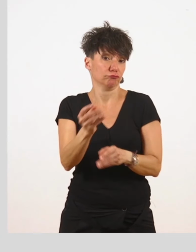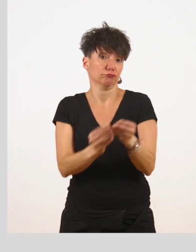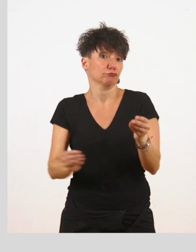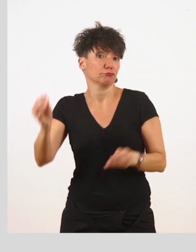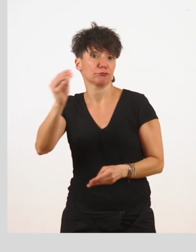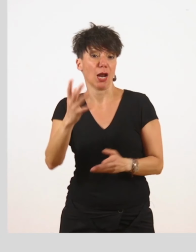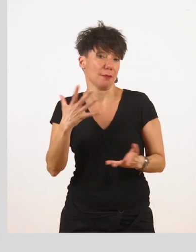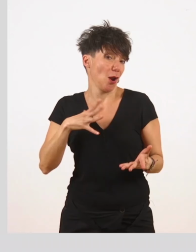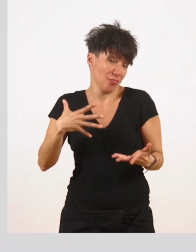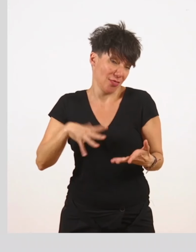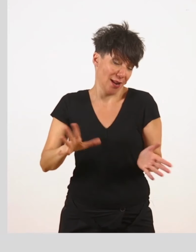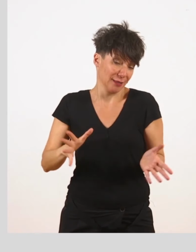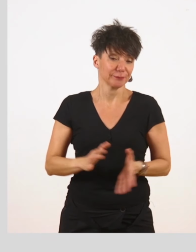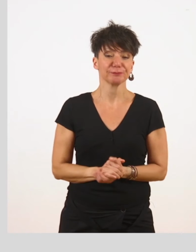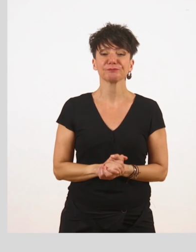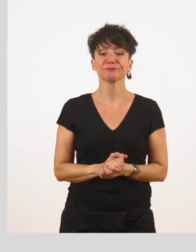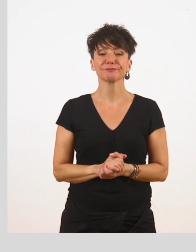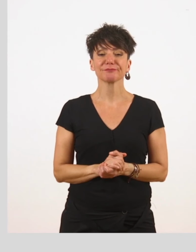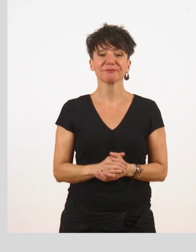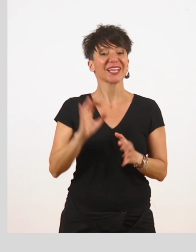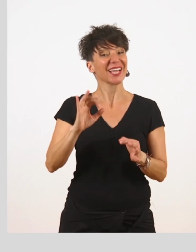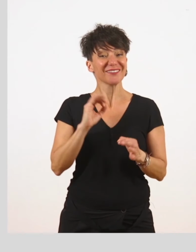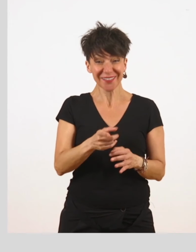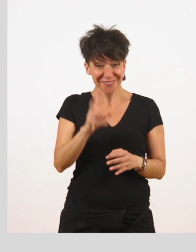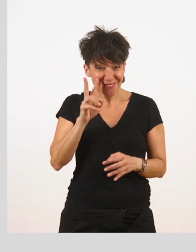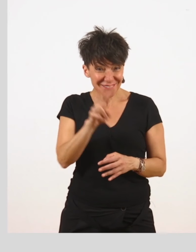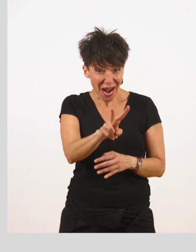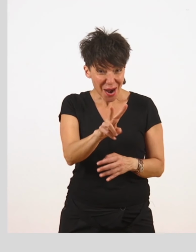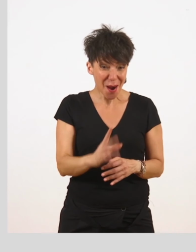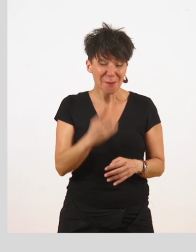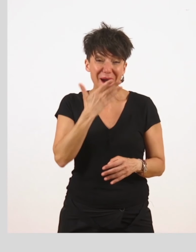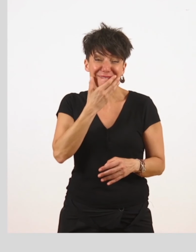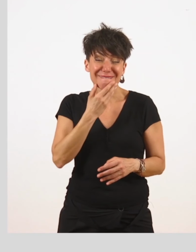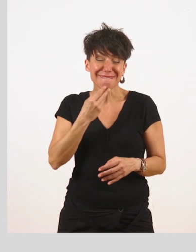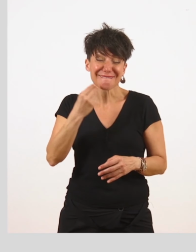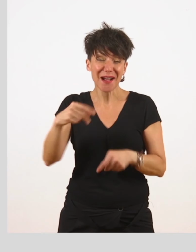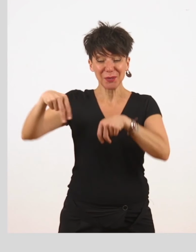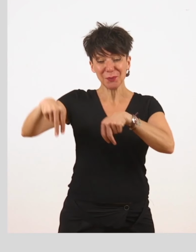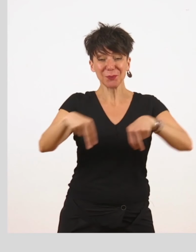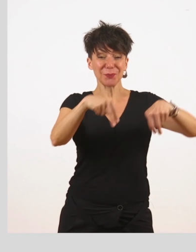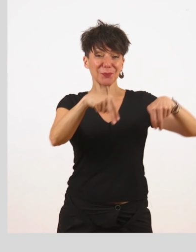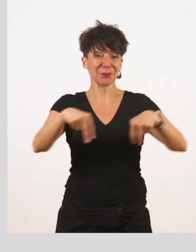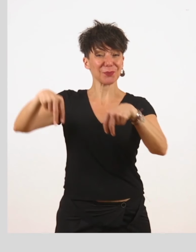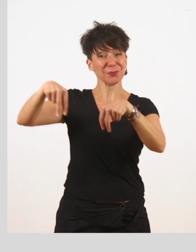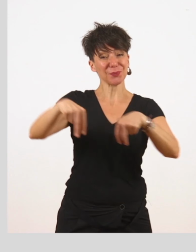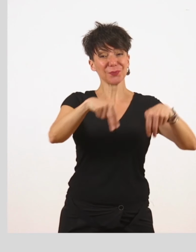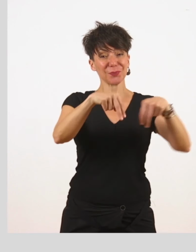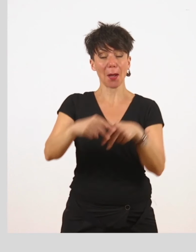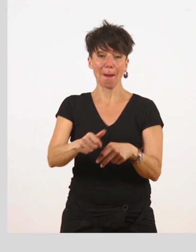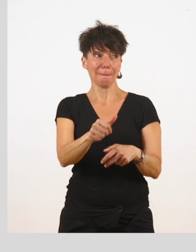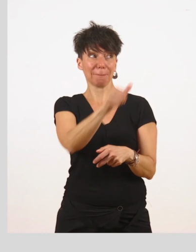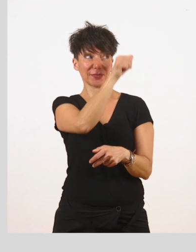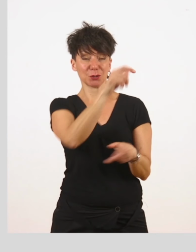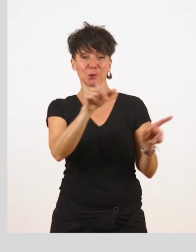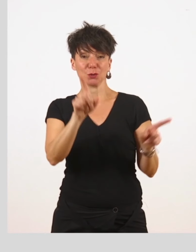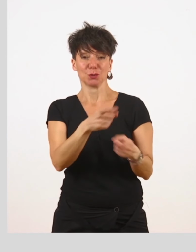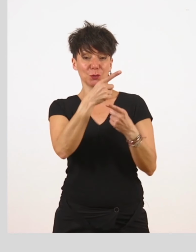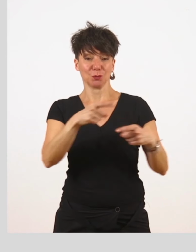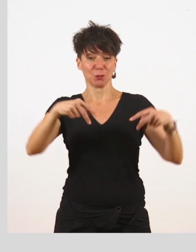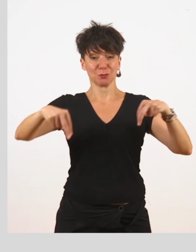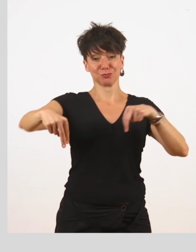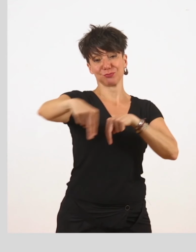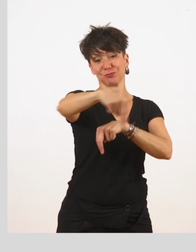παραπάνω σε εισιτήριο. Τελευταίο, θα δούμε πώς φαινότανε η σκηνή του Globe ή μάλλον πώς φαίνεται τώρα. Βλέπετε τους ηθοποιούς